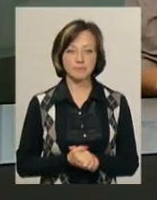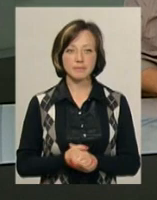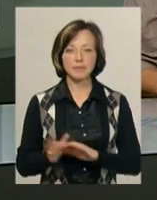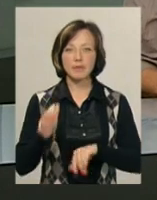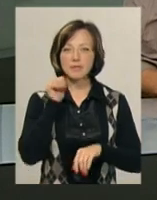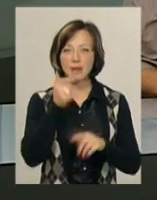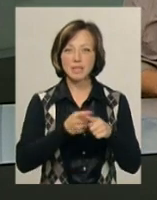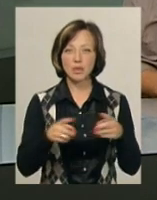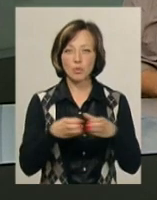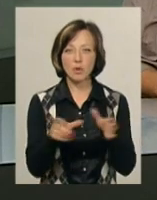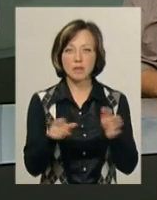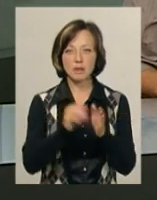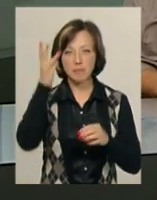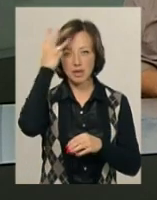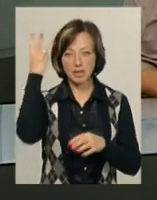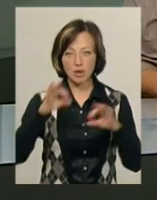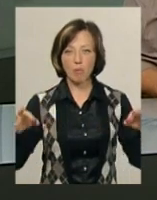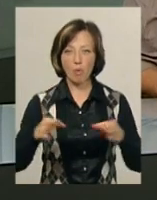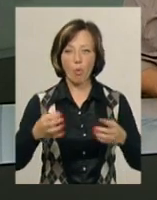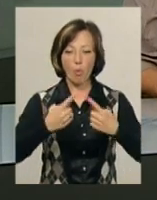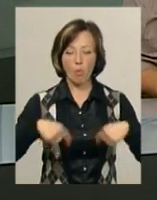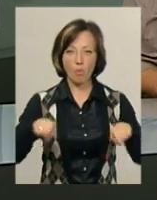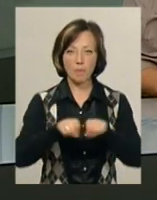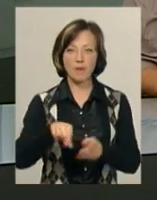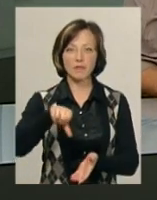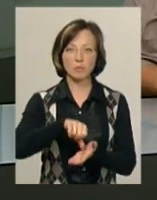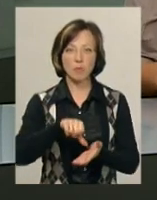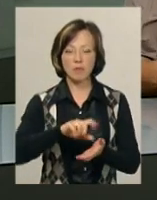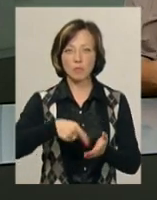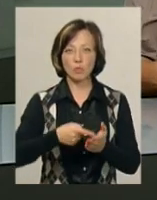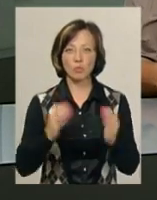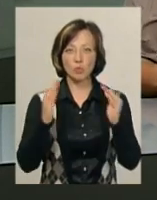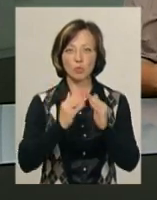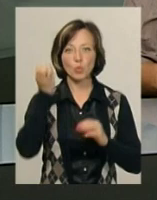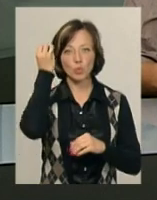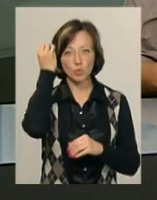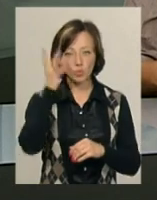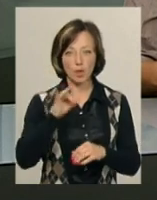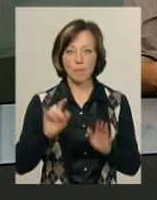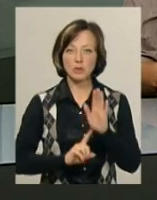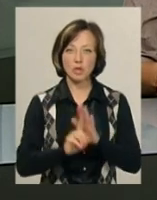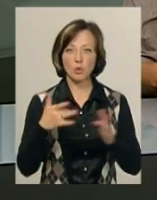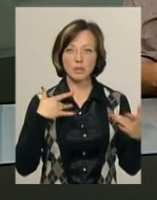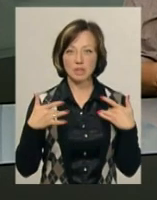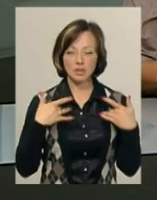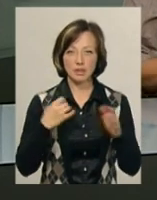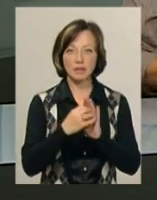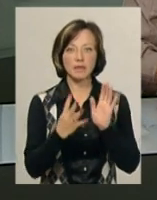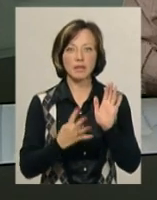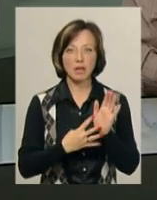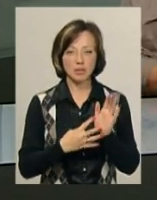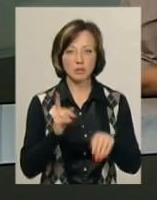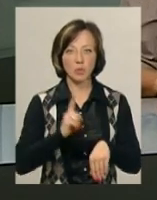Завтра цей гурт разом із Хмельницьким муніципальним камерним хором виступатиме в міському будинку культури. Початок концерту о